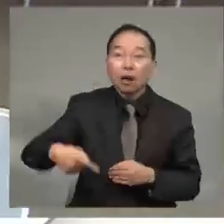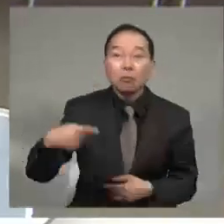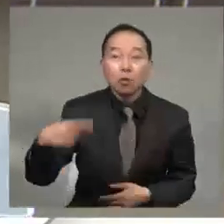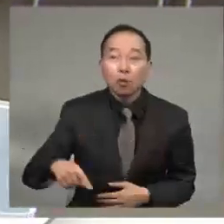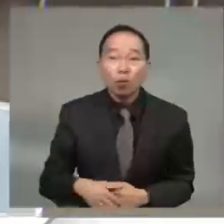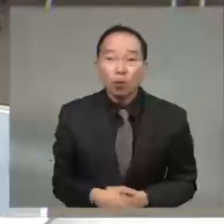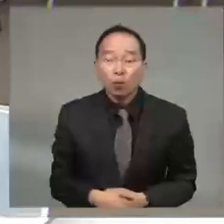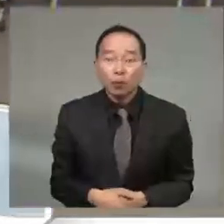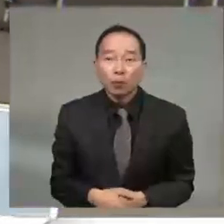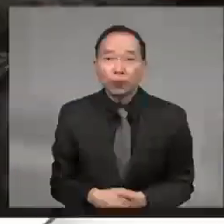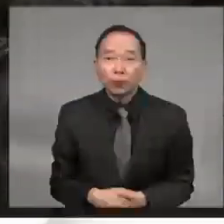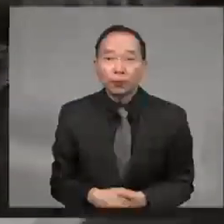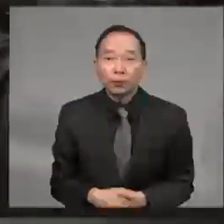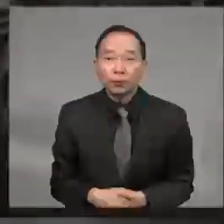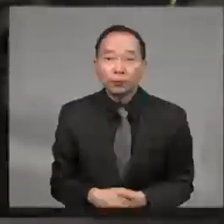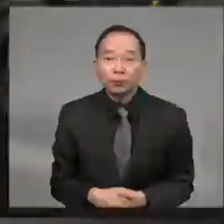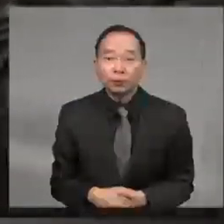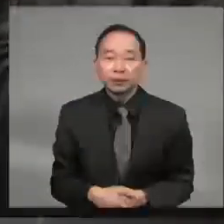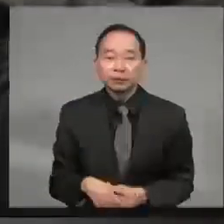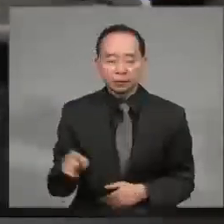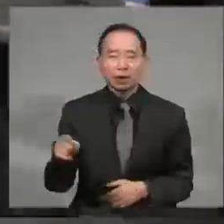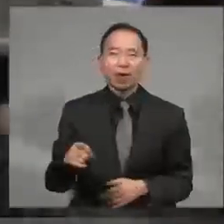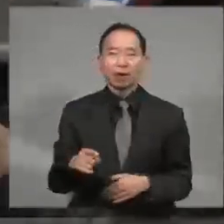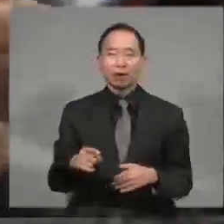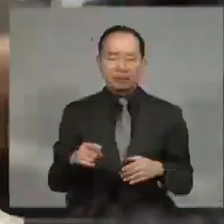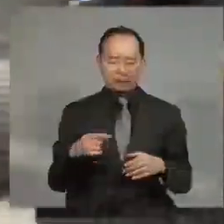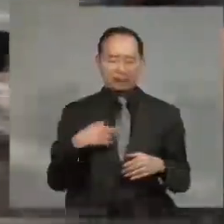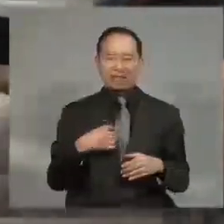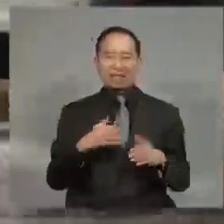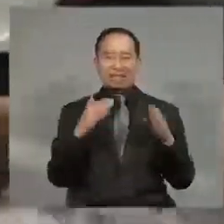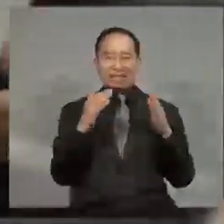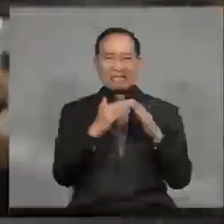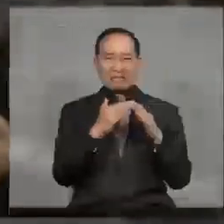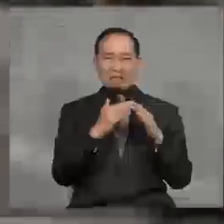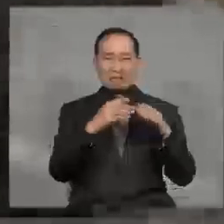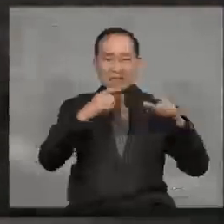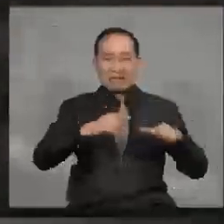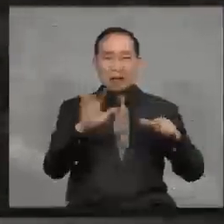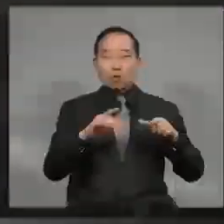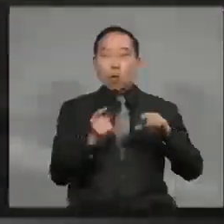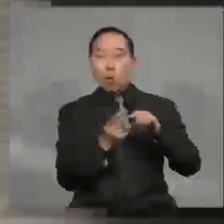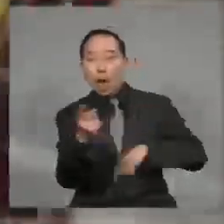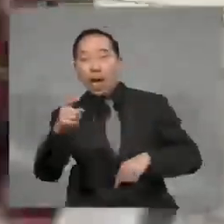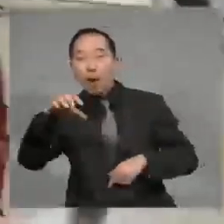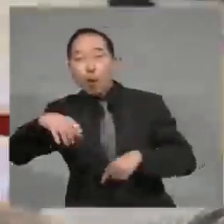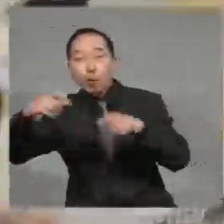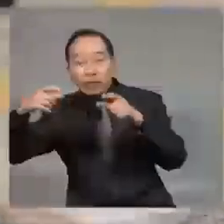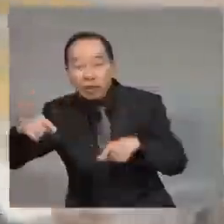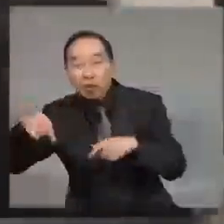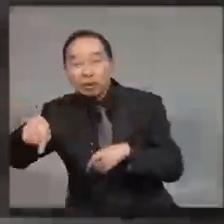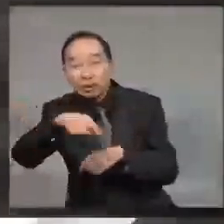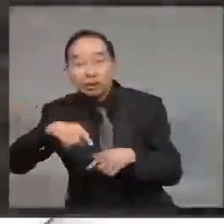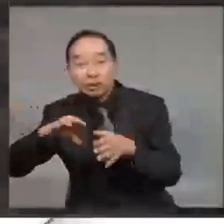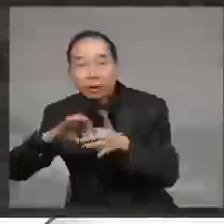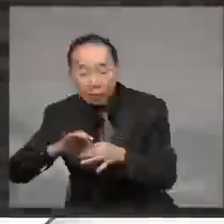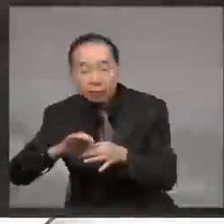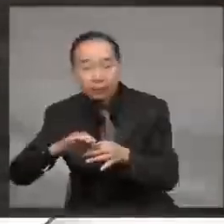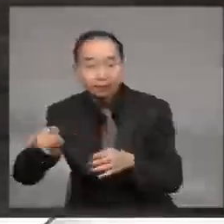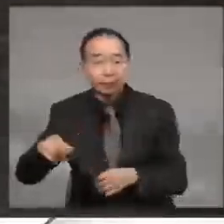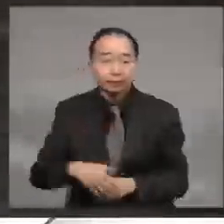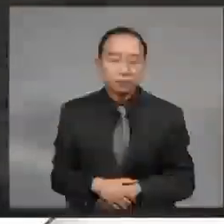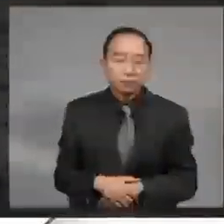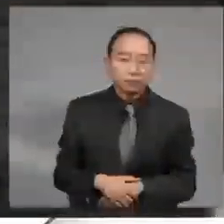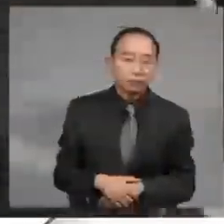건가요? 일단 저 관외 사전 투표함 확인 작업이 다 끝나고 나면요. 지금 보이시는 저게 이제 행당식 투표함처럼